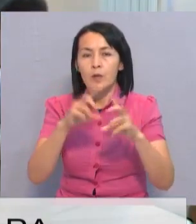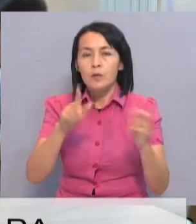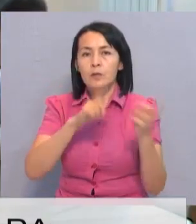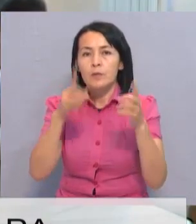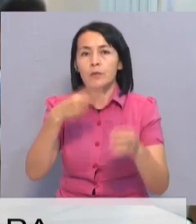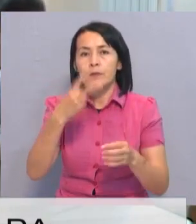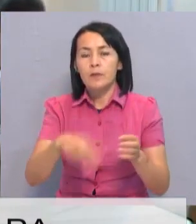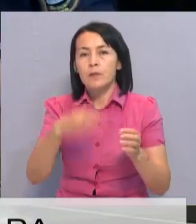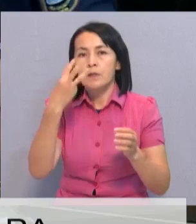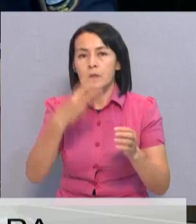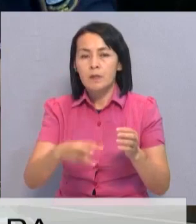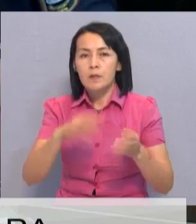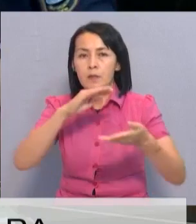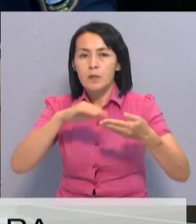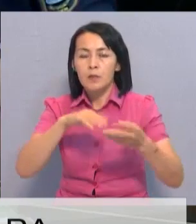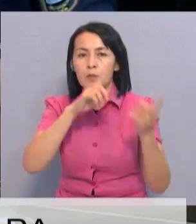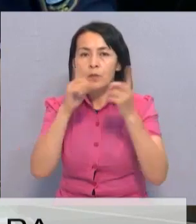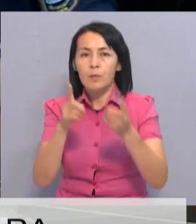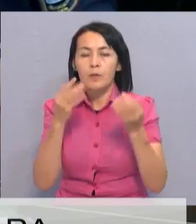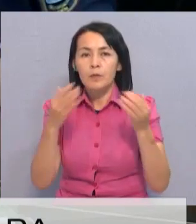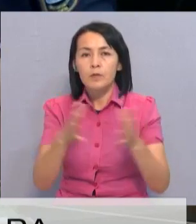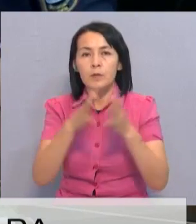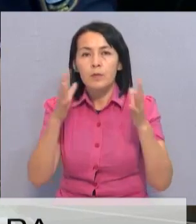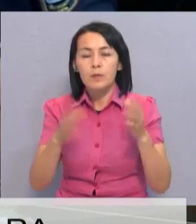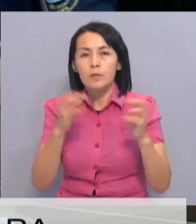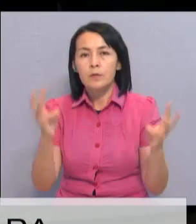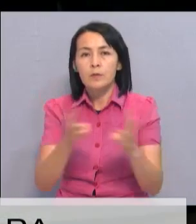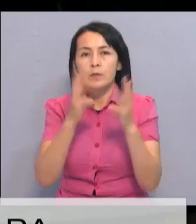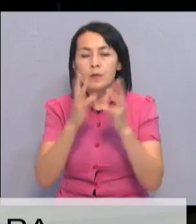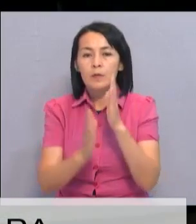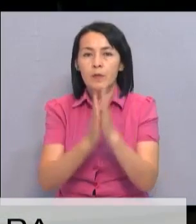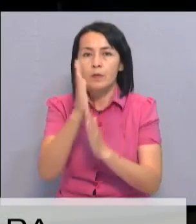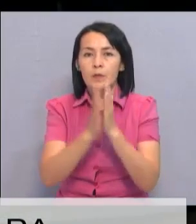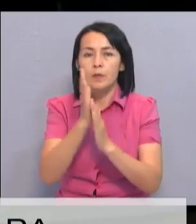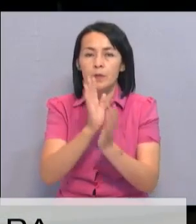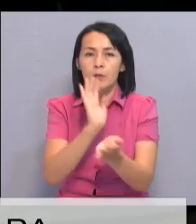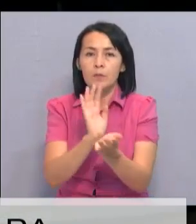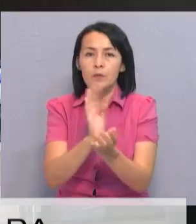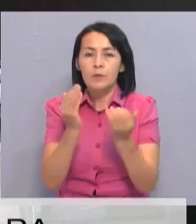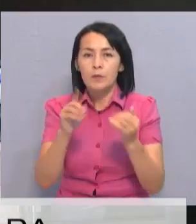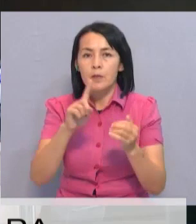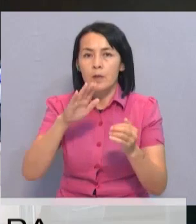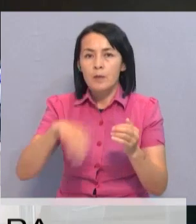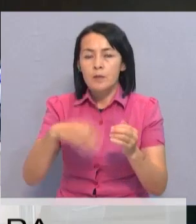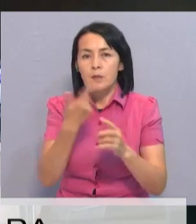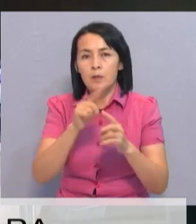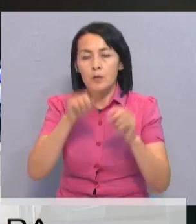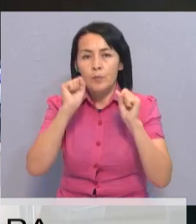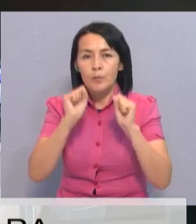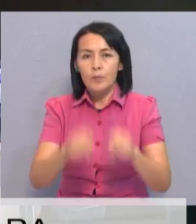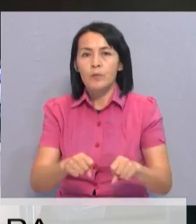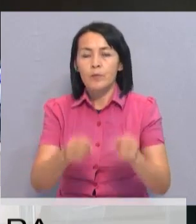более 20-30 вызовов. Подавляющее большинство горит сухая трава и мусор, из-за последствий которых